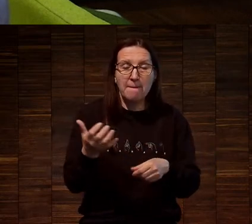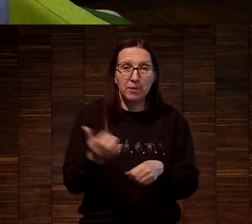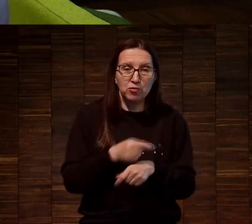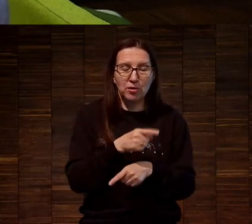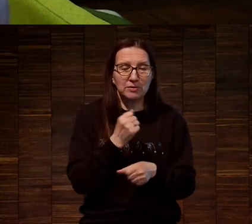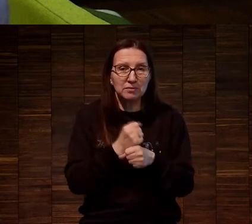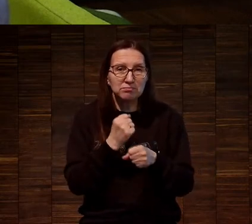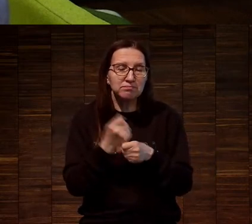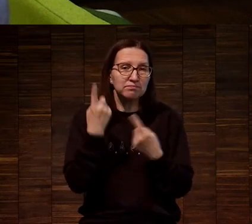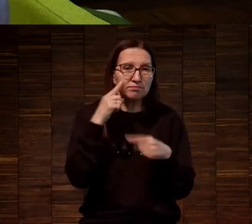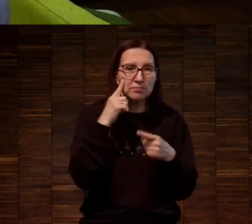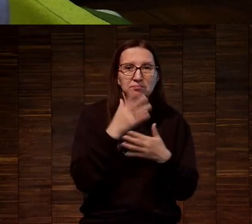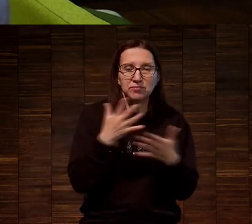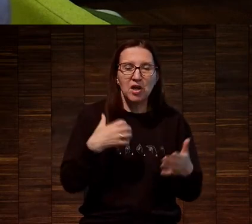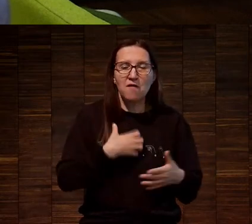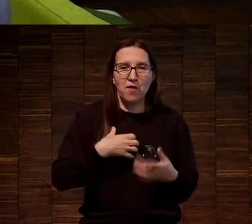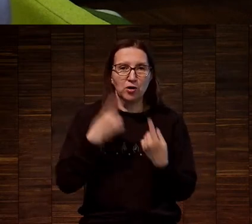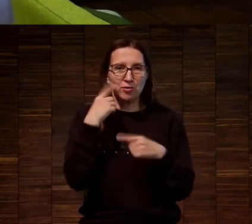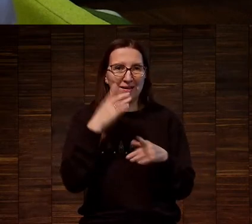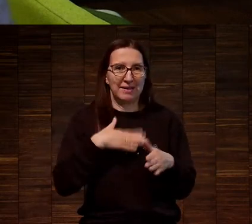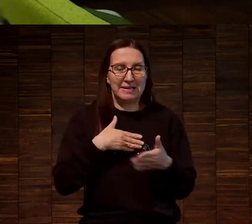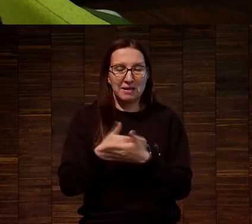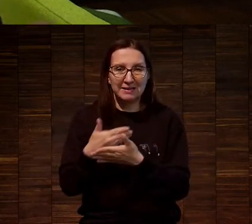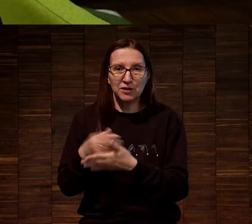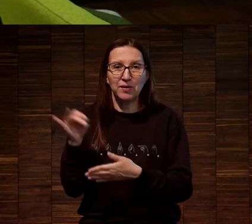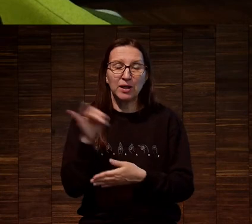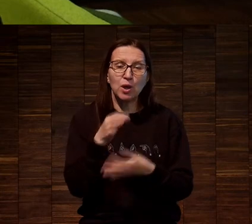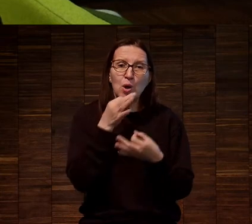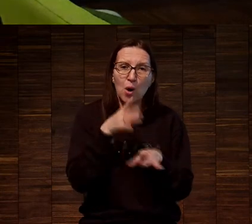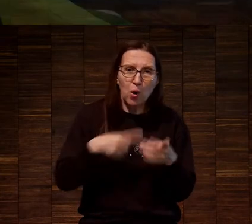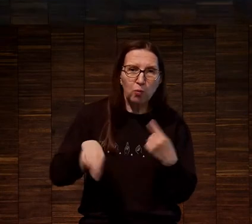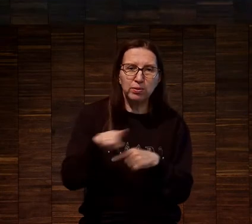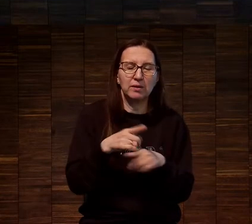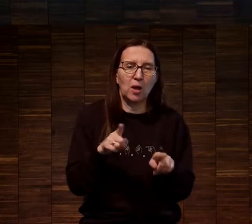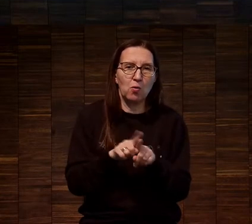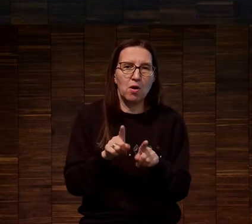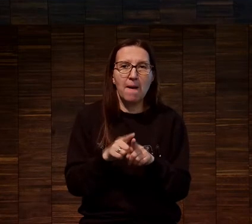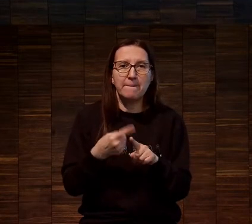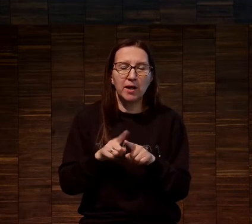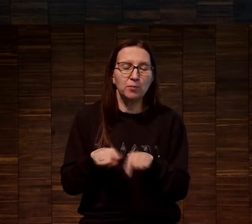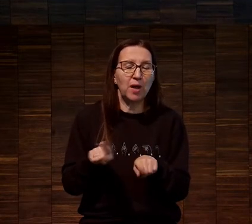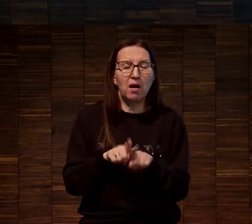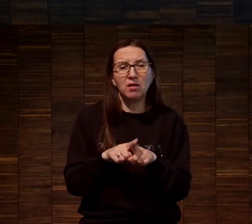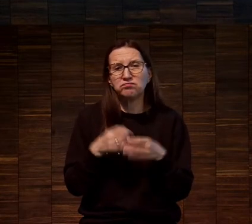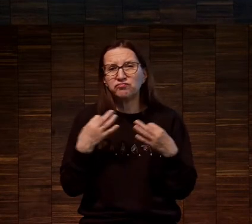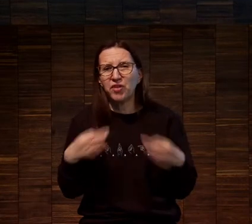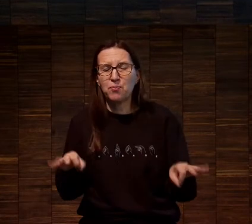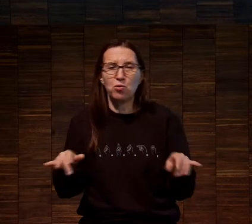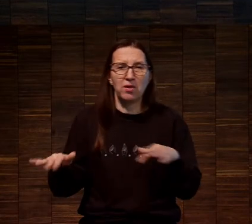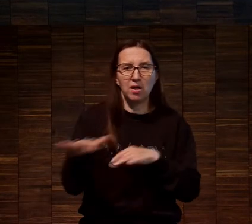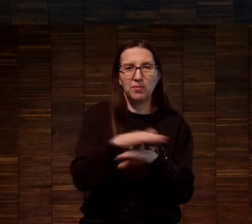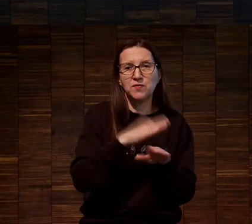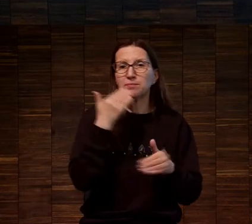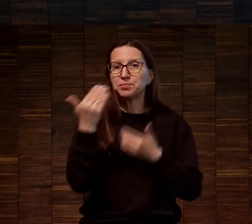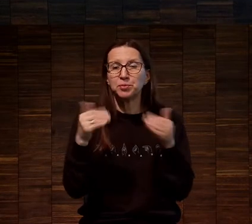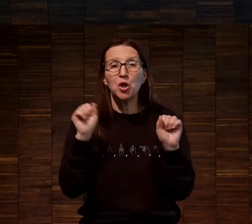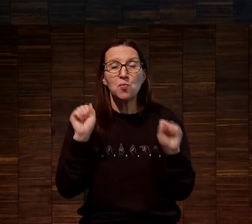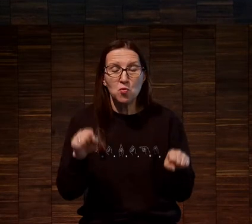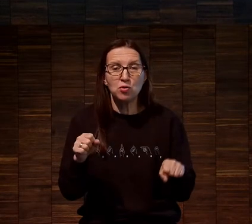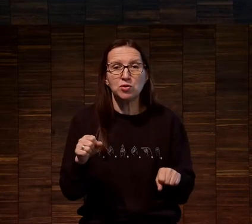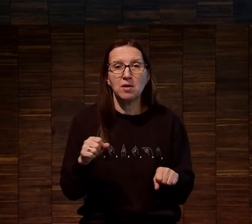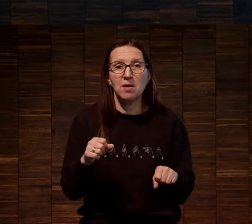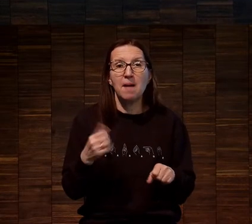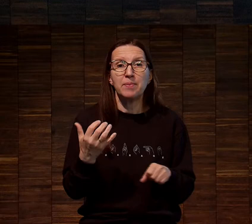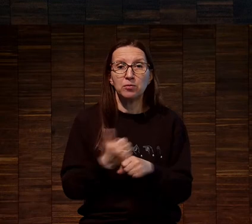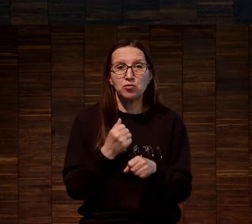таких важных инициатив. И любых, да, какой-то хиппиш. Там поэтому очень такая неформальная атмосфера, и можно всех все спросить. Они говорят, мы повесили, да,